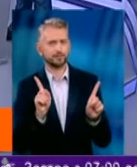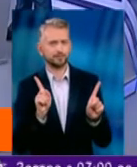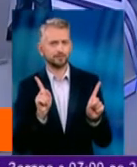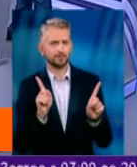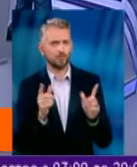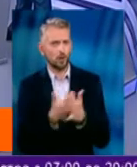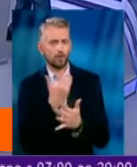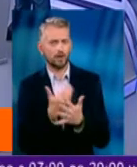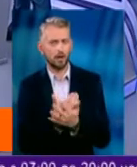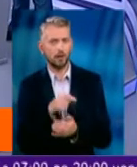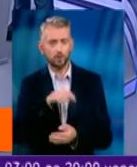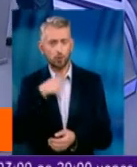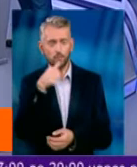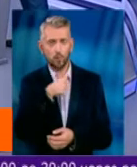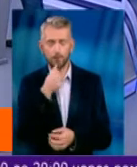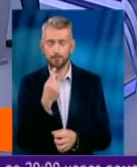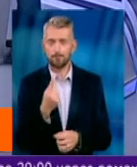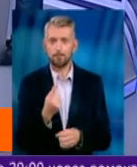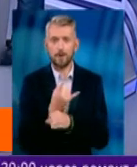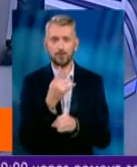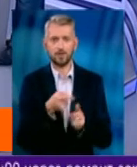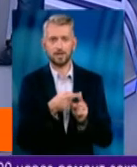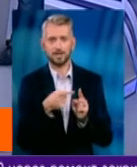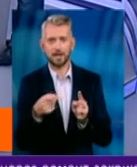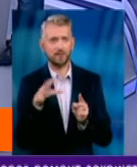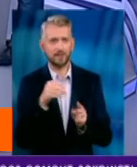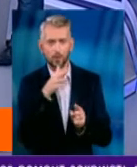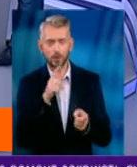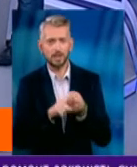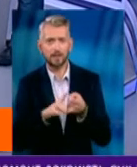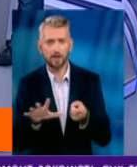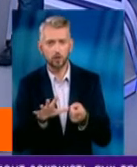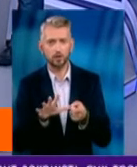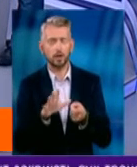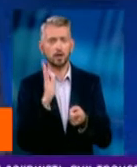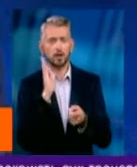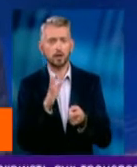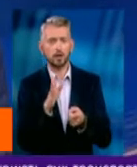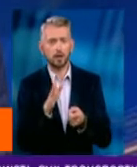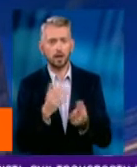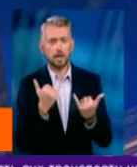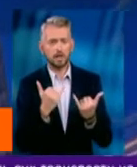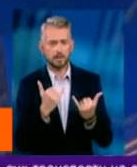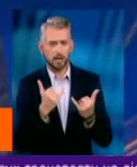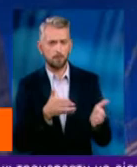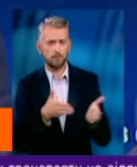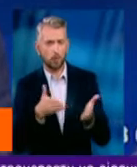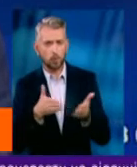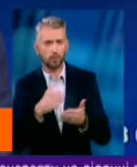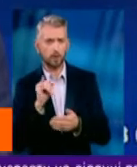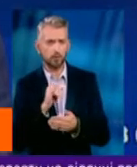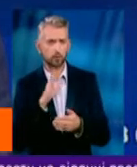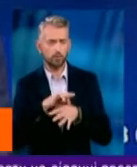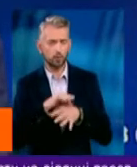це новина. Ми в цьому році вперше за всі роки незалежності закриємо, бо зараз йдуть якраз підготовка і